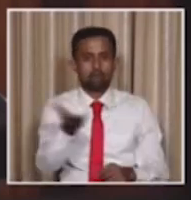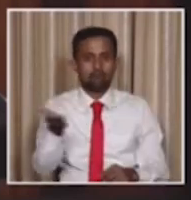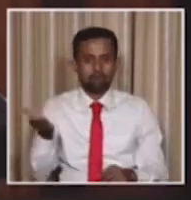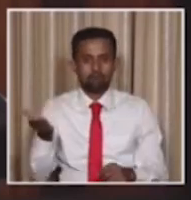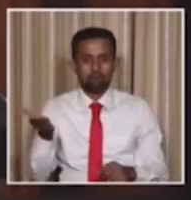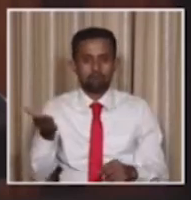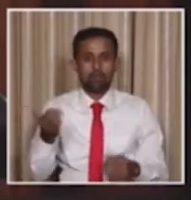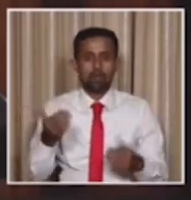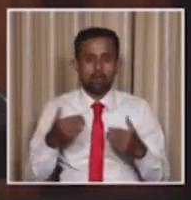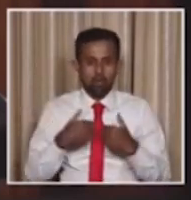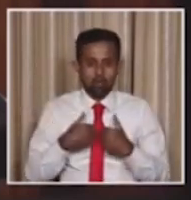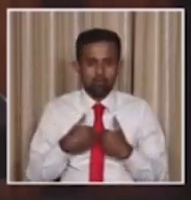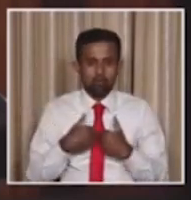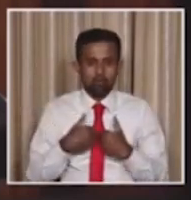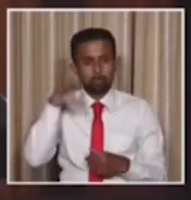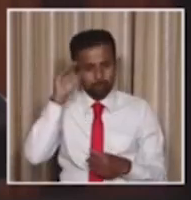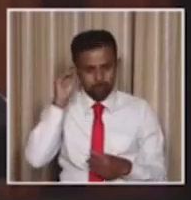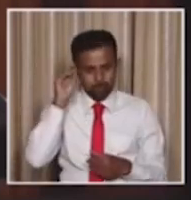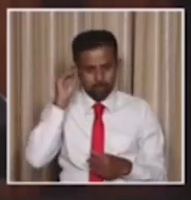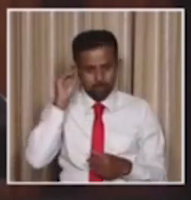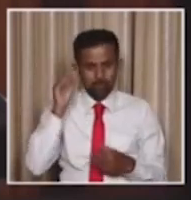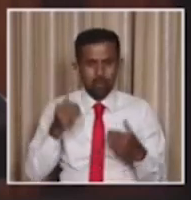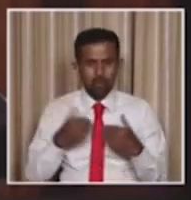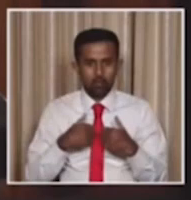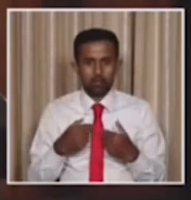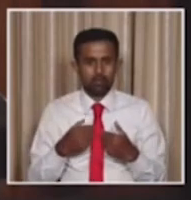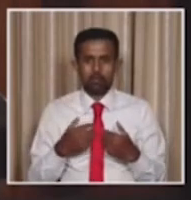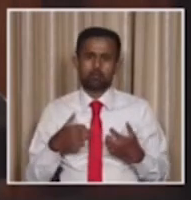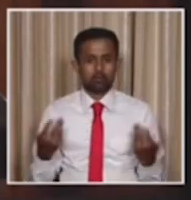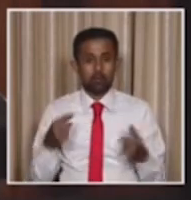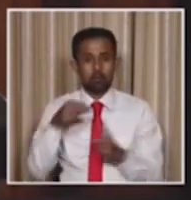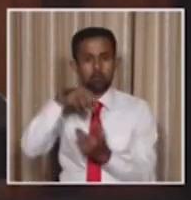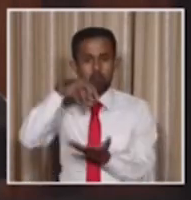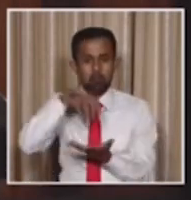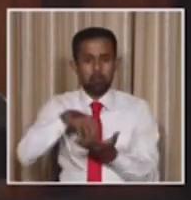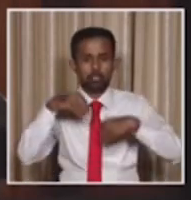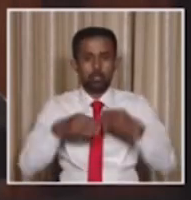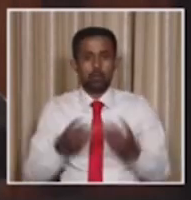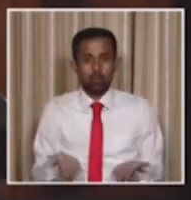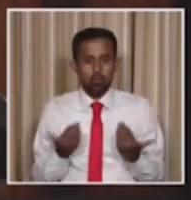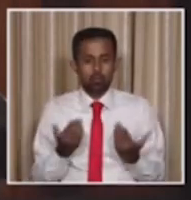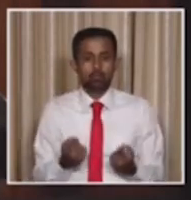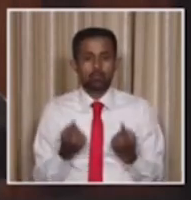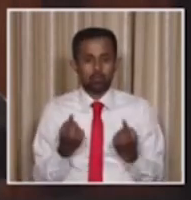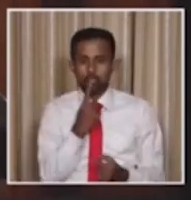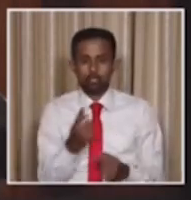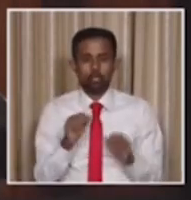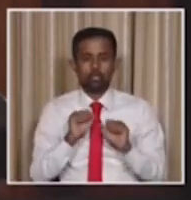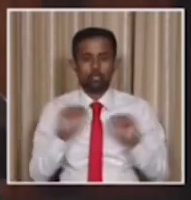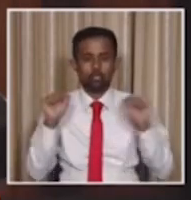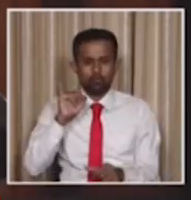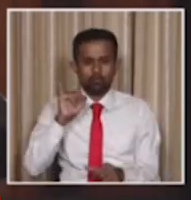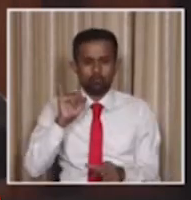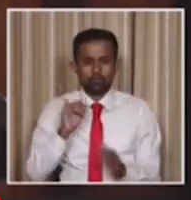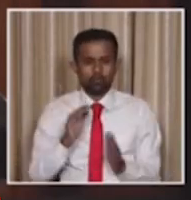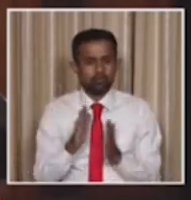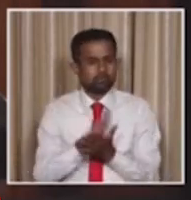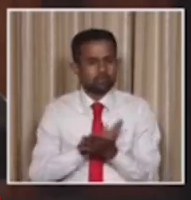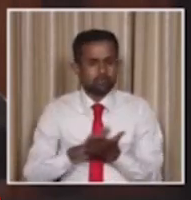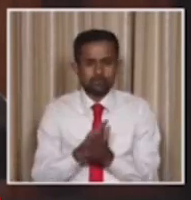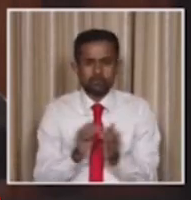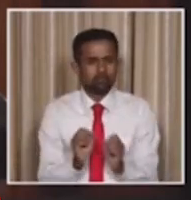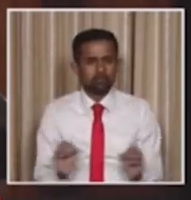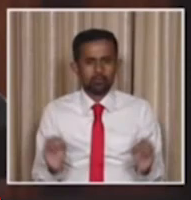ஆனால் இந்த மாகாண சபை தேர்தல் சம்பந்தமாகவும் இந்த ஆர்ப்பாட்டங்களை நடத்துகின்ற எதிரணியினர் அல்லது நாங்கள் கூட சிந்திக்க வேண்டும்.